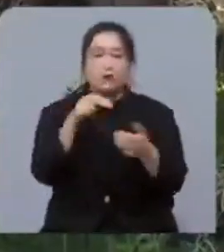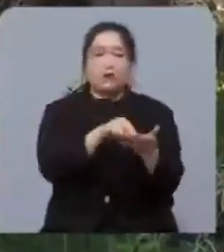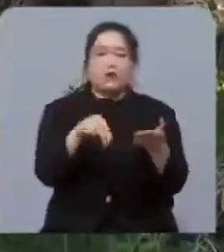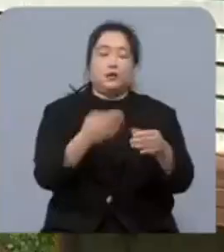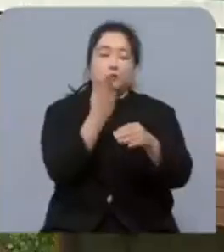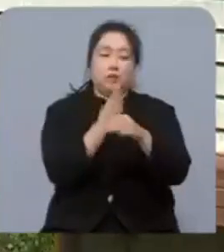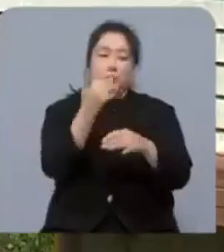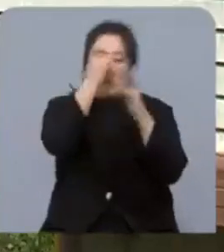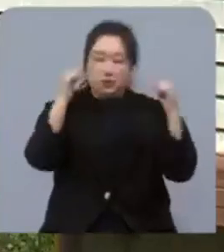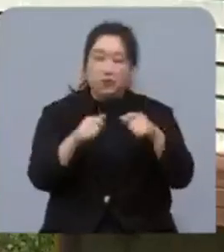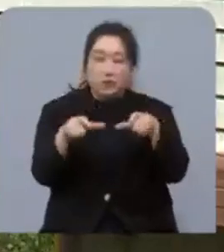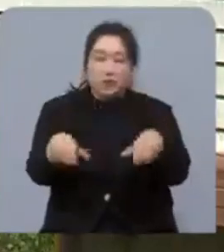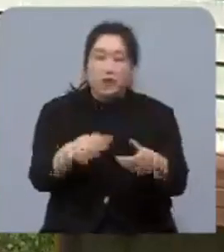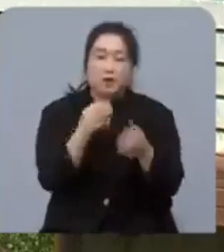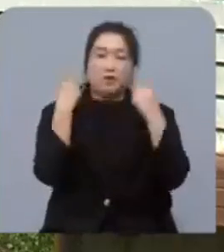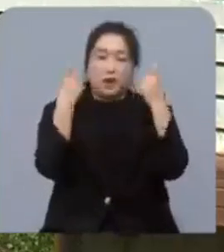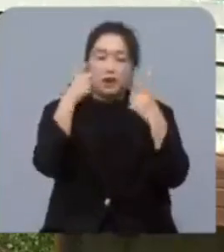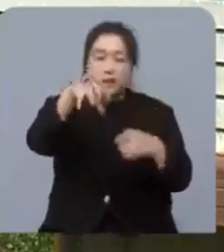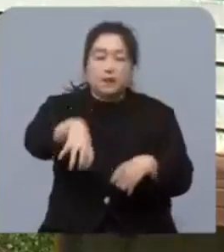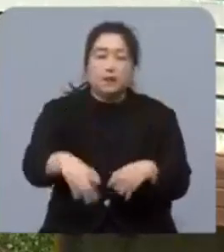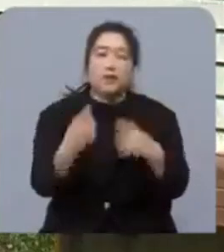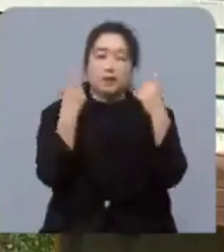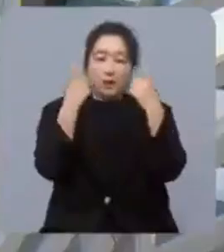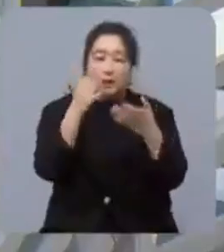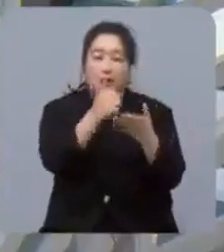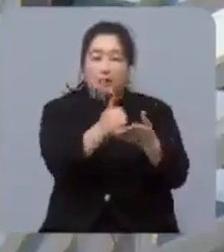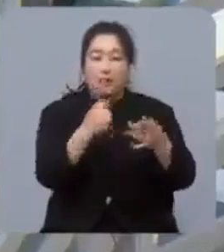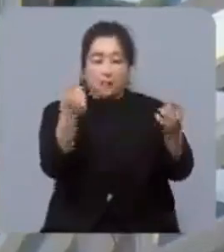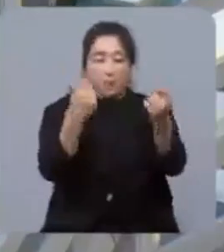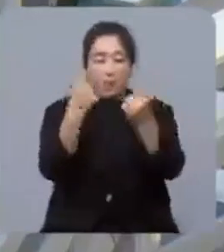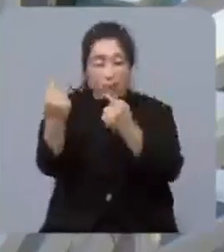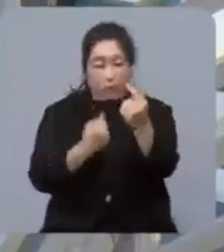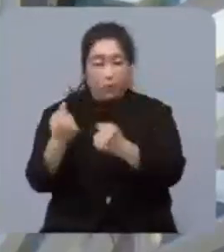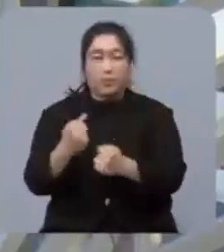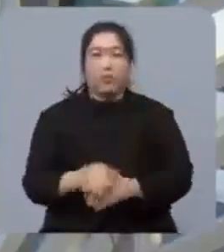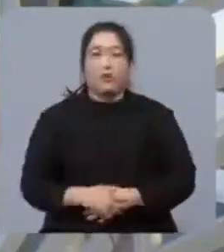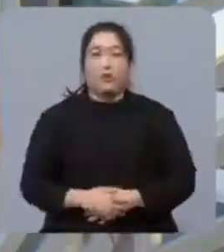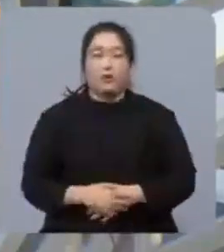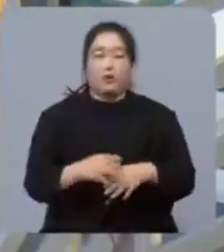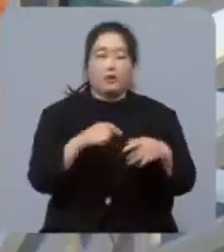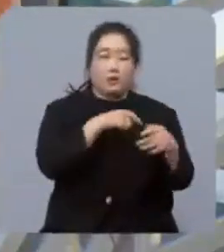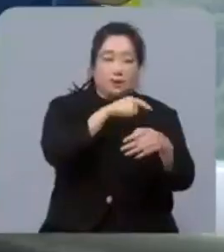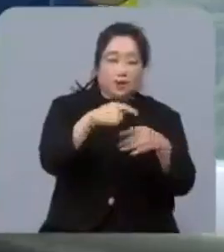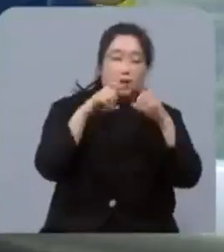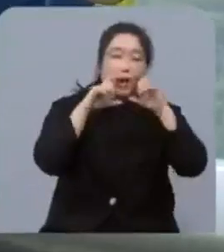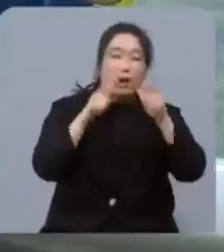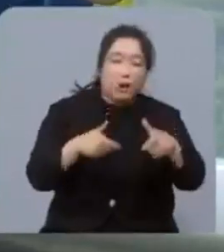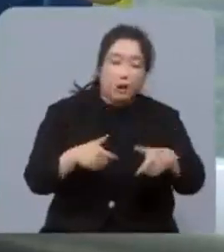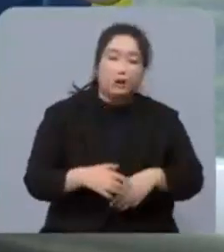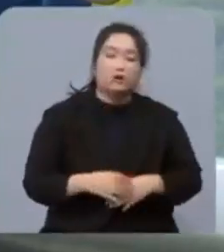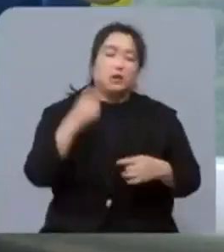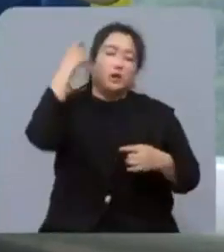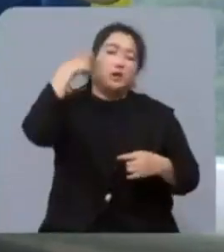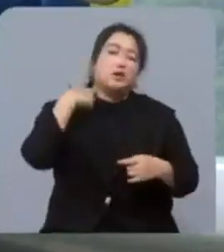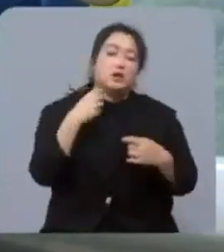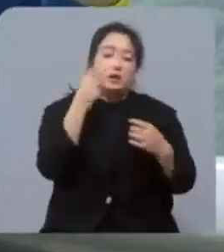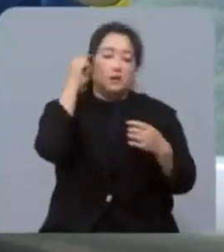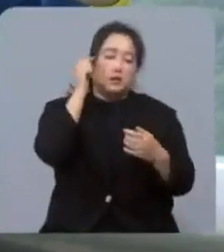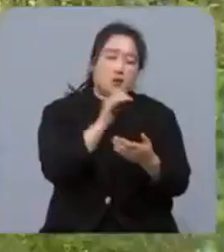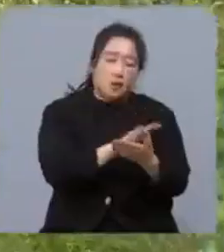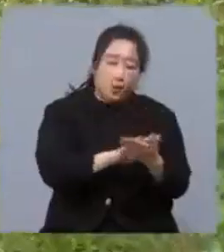충북 지역 관광지에 관광객들이 다시 돌아오고 있습니다. 모처럼 야외에서 마스크를 벗고 느끼는